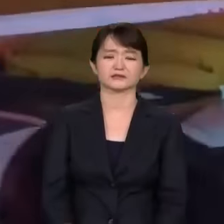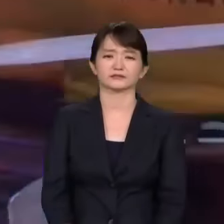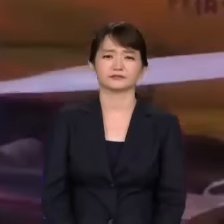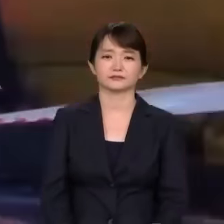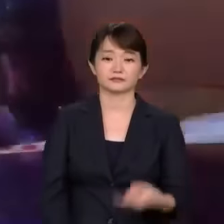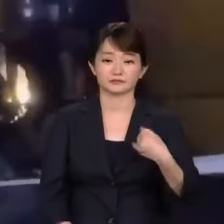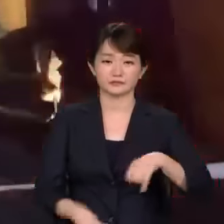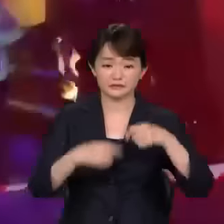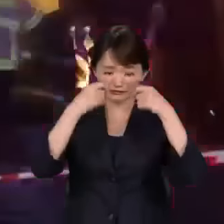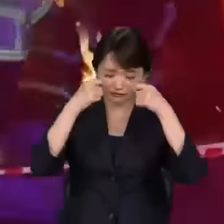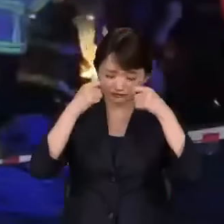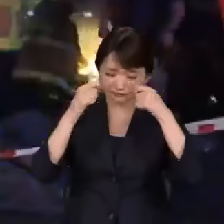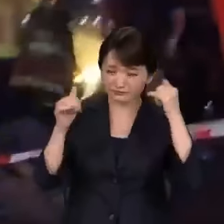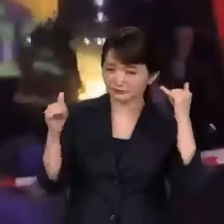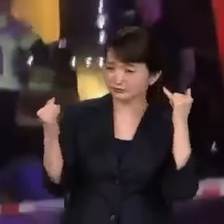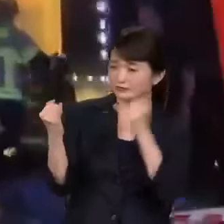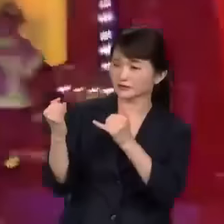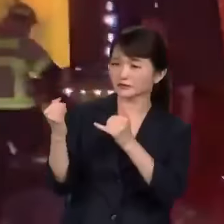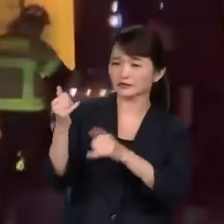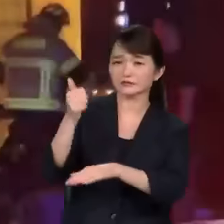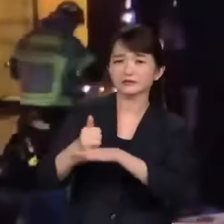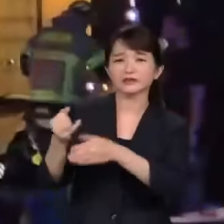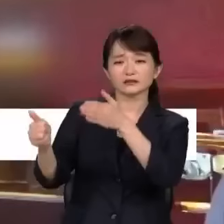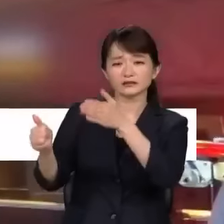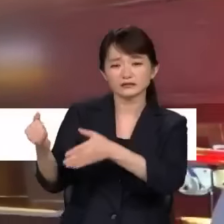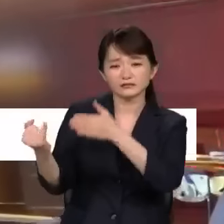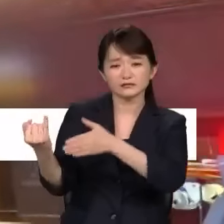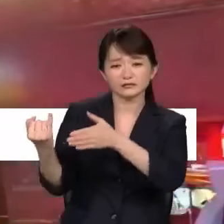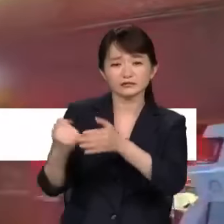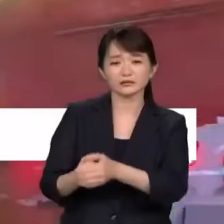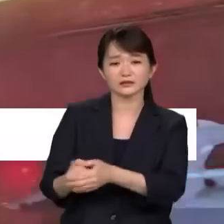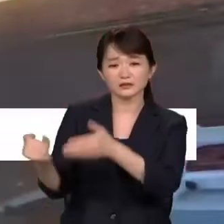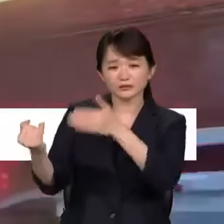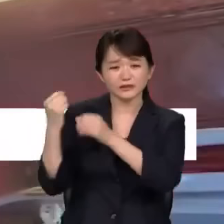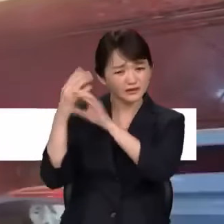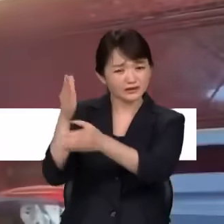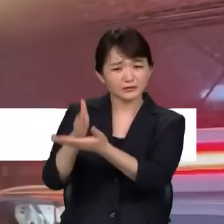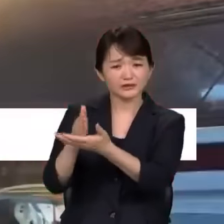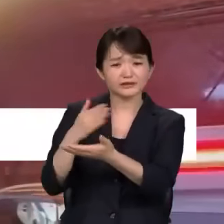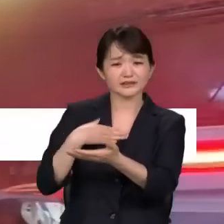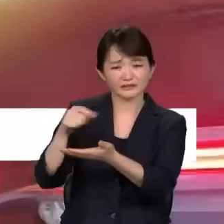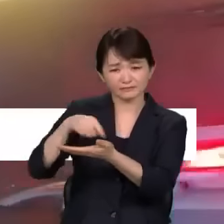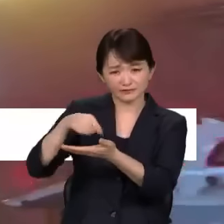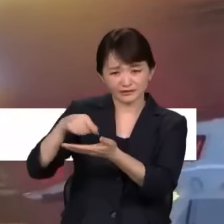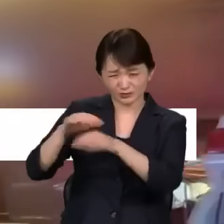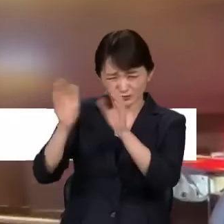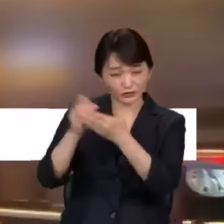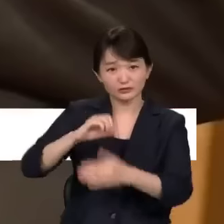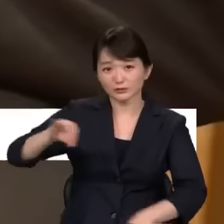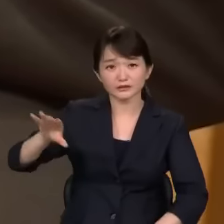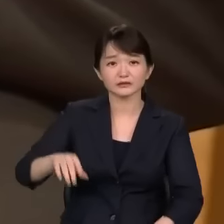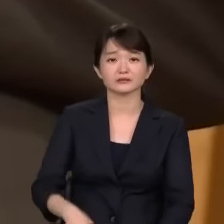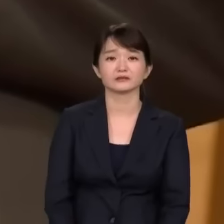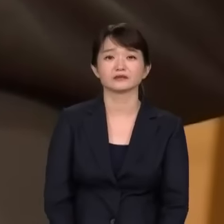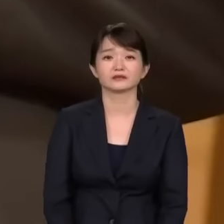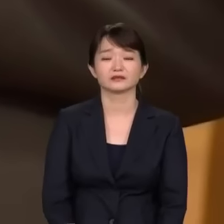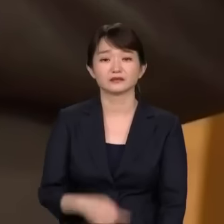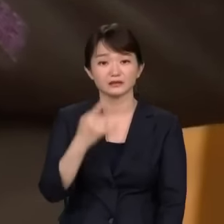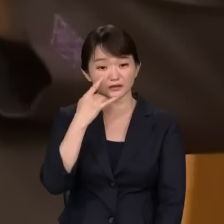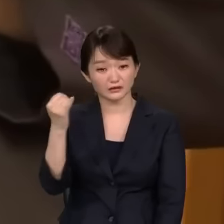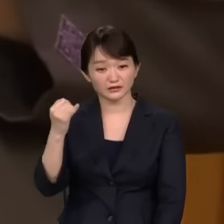딸이 울먹이며 전한 마지막 부탁. 일단 부탁할게. 장례식 하지 말고 내가 쓴 일기랑 그런 거 다 버려. 야. 엄마는